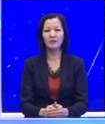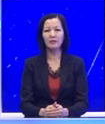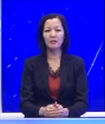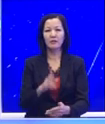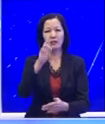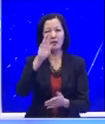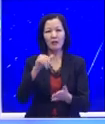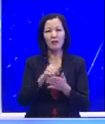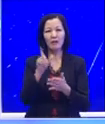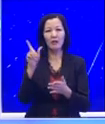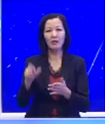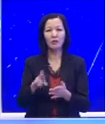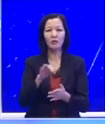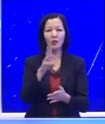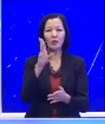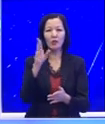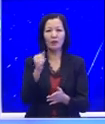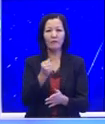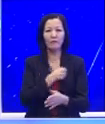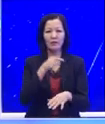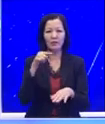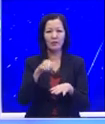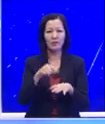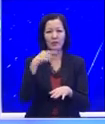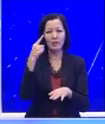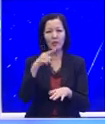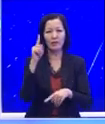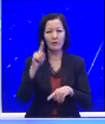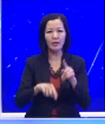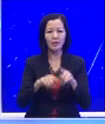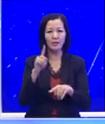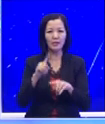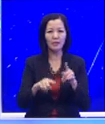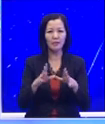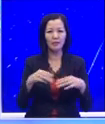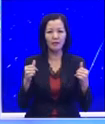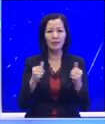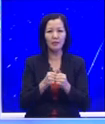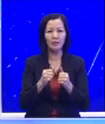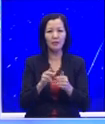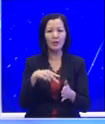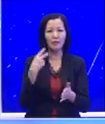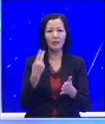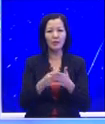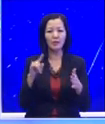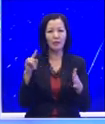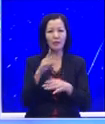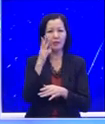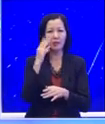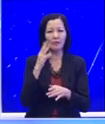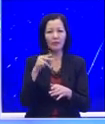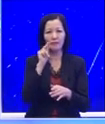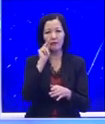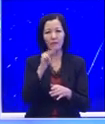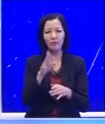Глава государства Касым Жомарт Токаев выразил соболезнования родным и близким погибших при падении самолета в Алматы. Президент добавил, что все